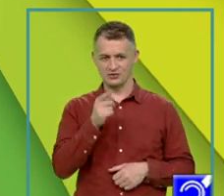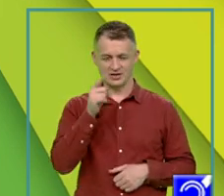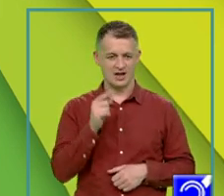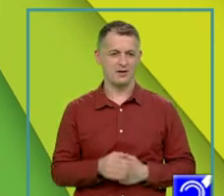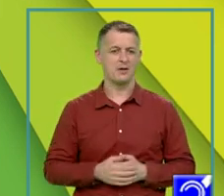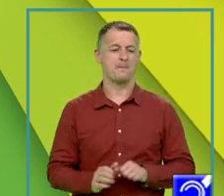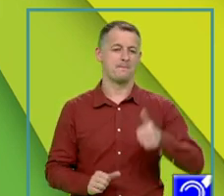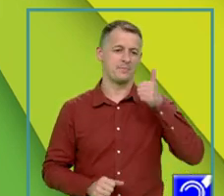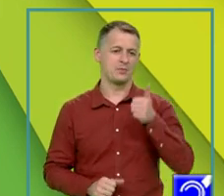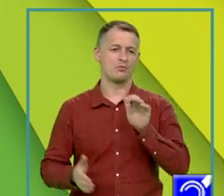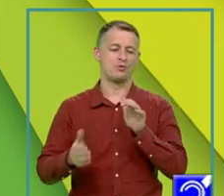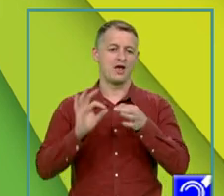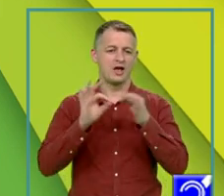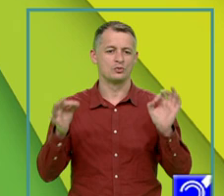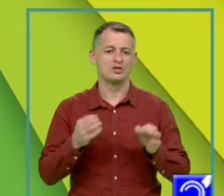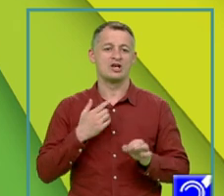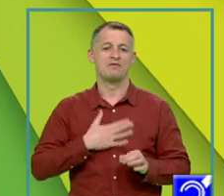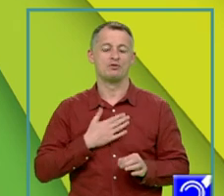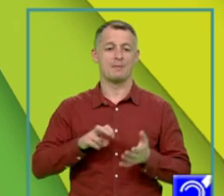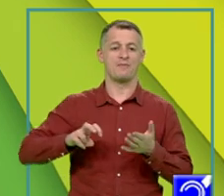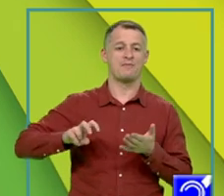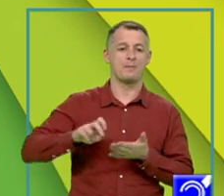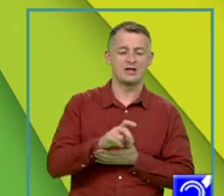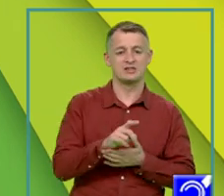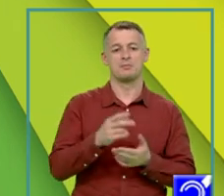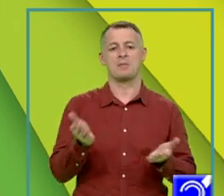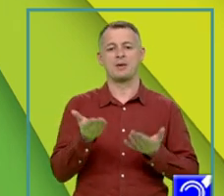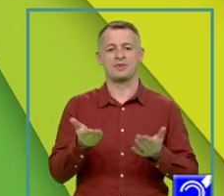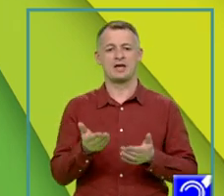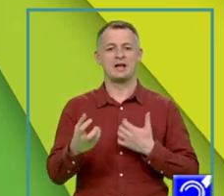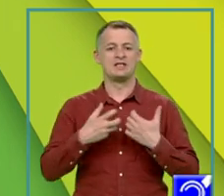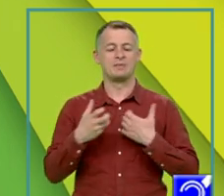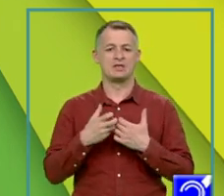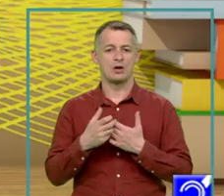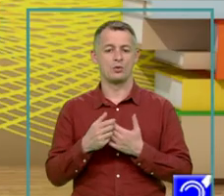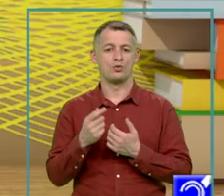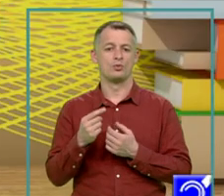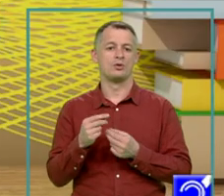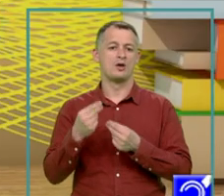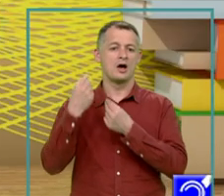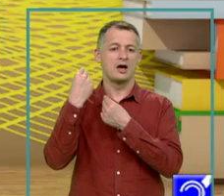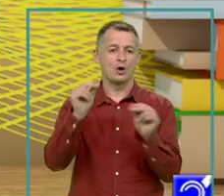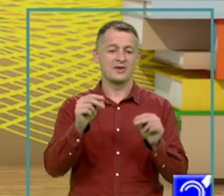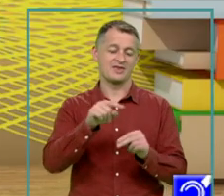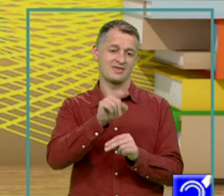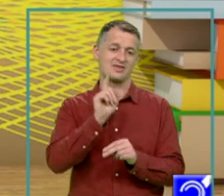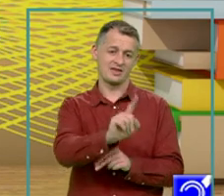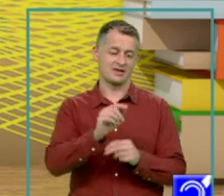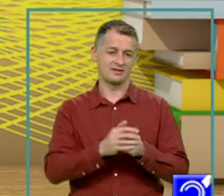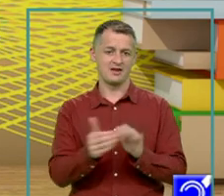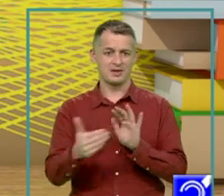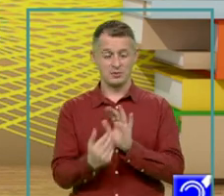la primul enunț al fi vrut să fii mers mai repede la spectacol recomandat de tine ar trebui să ne sar în ochi deja